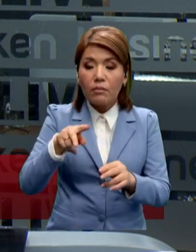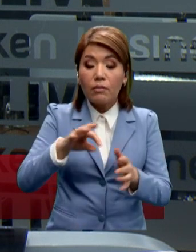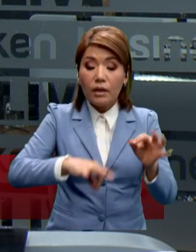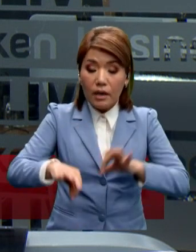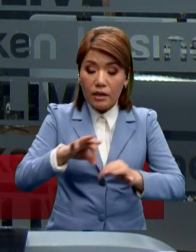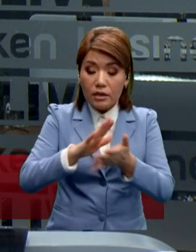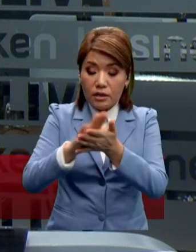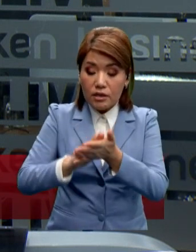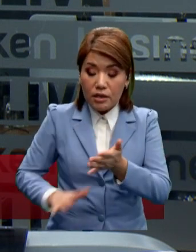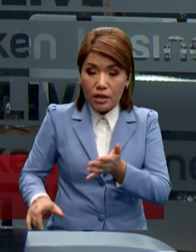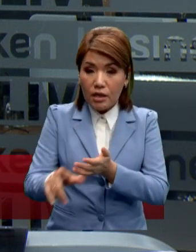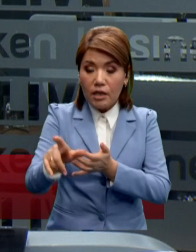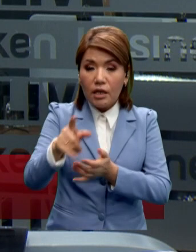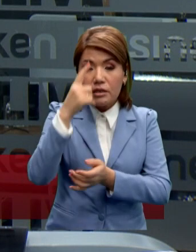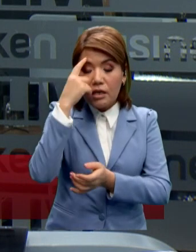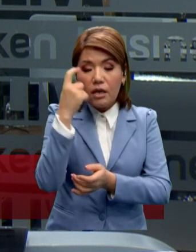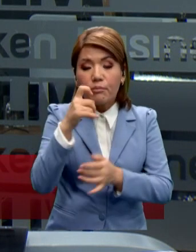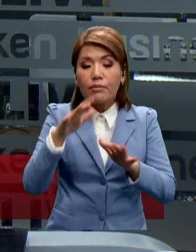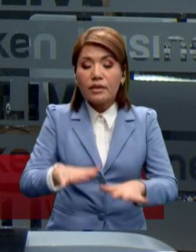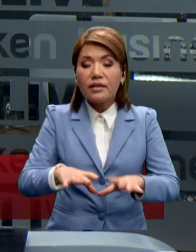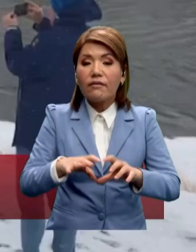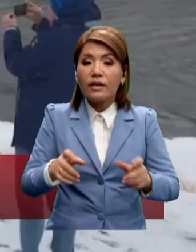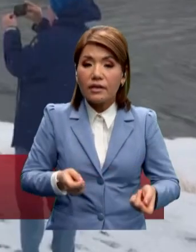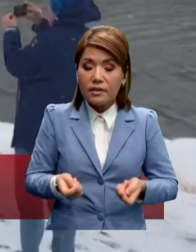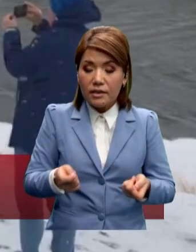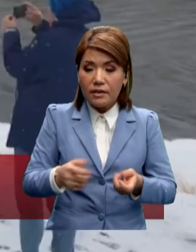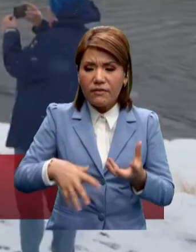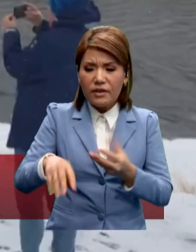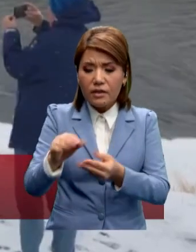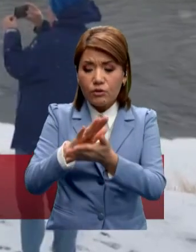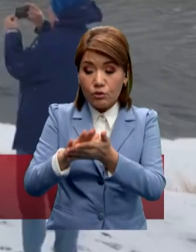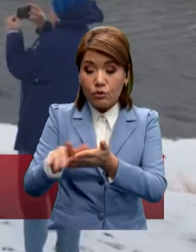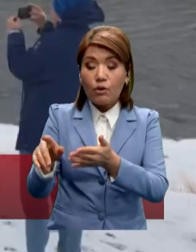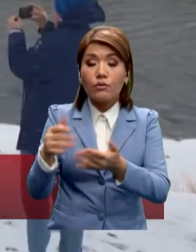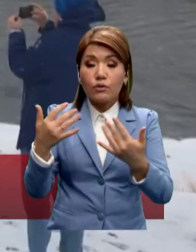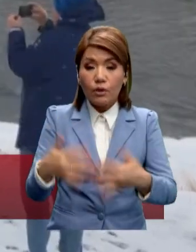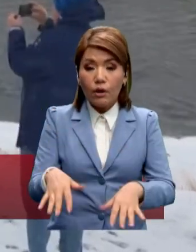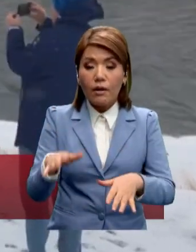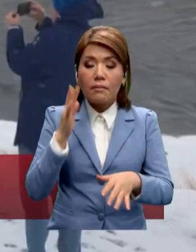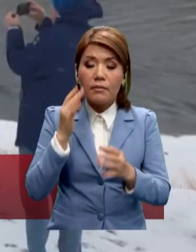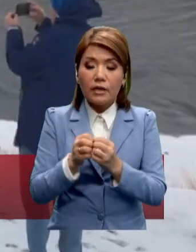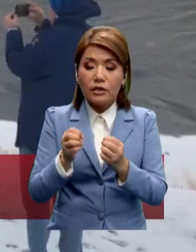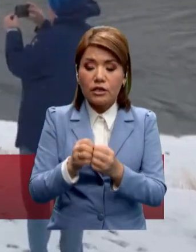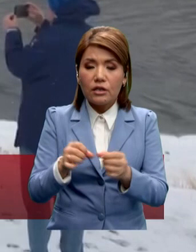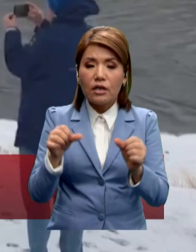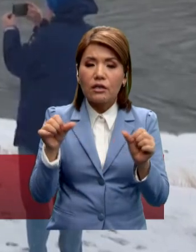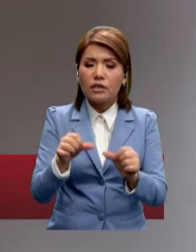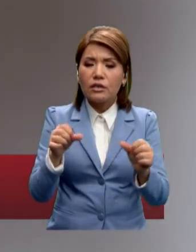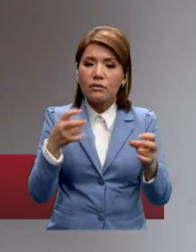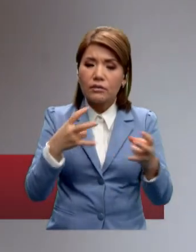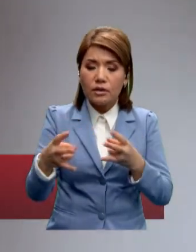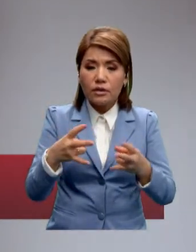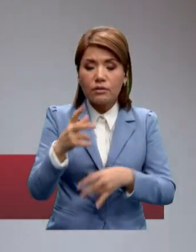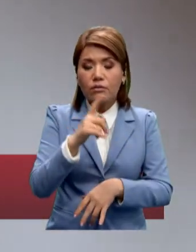по очистке реки и заявление местных властей о том, что все очаги устранены, вода в водоеме по-прежнему угрожает жизни и